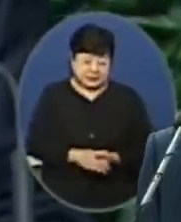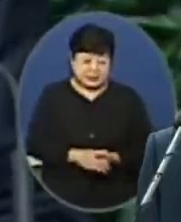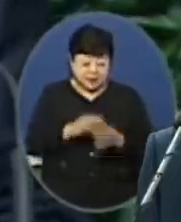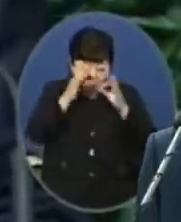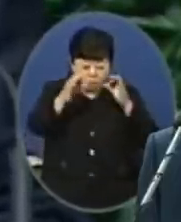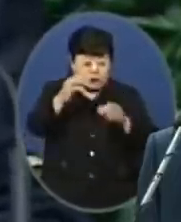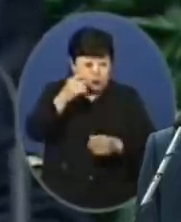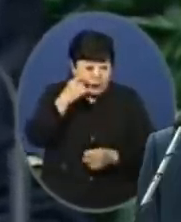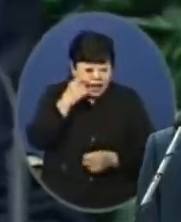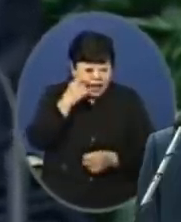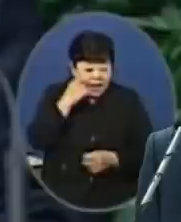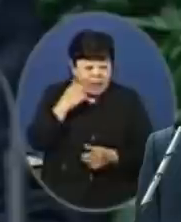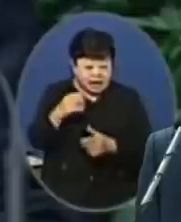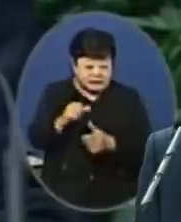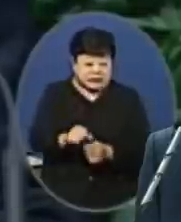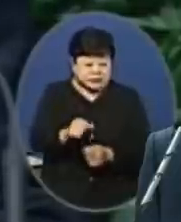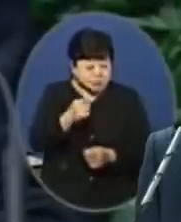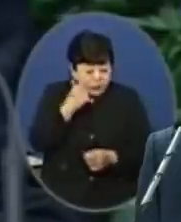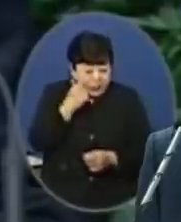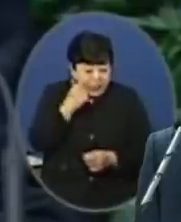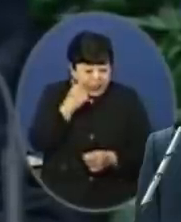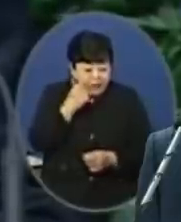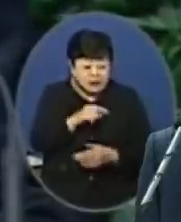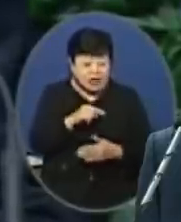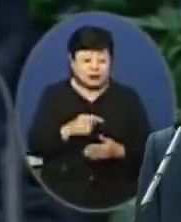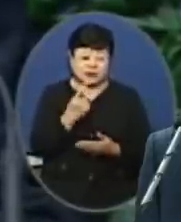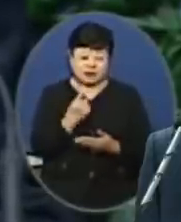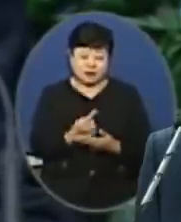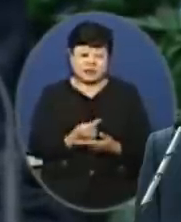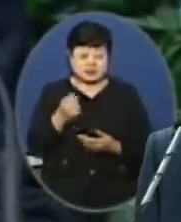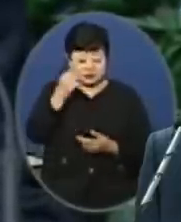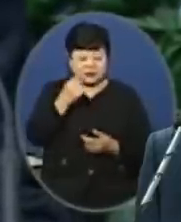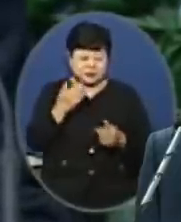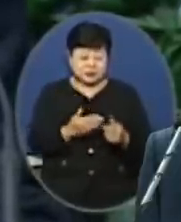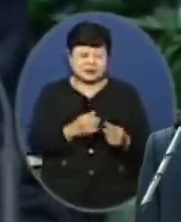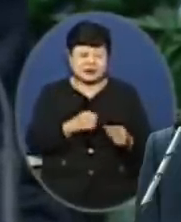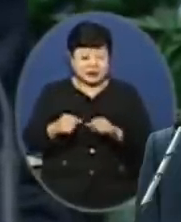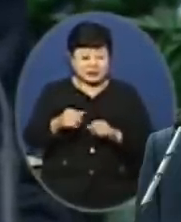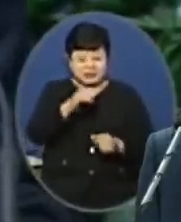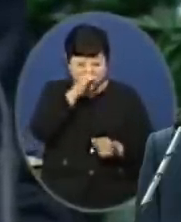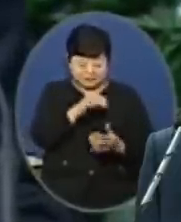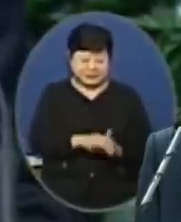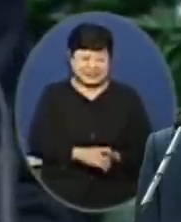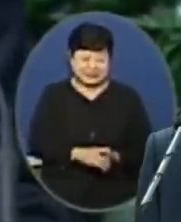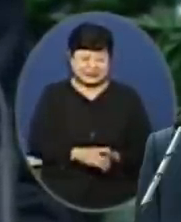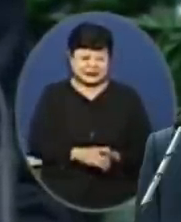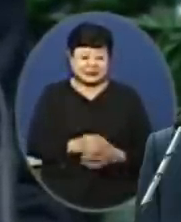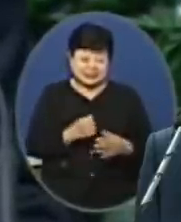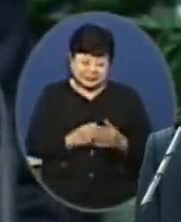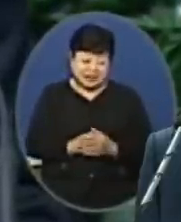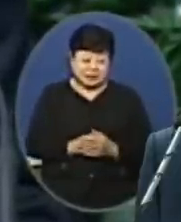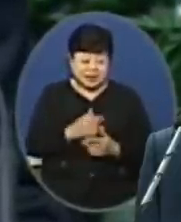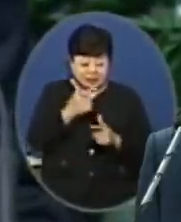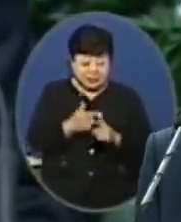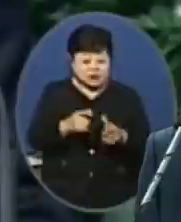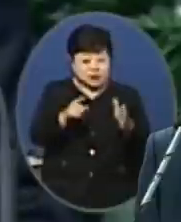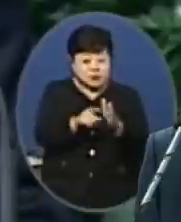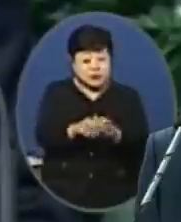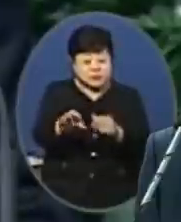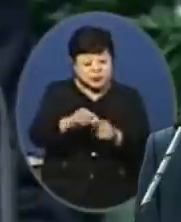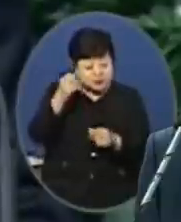볼 수 없고 붙잡을 수 없지만은 우리 가운데 와서 성령은 역사한다. 그러므로 우리가 예수를